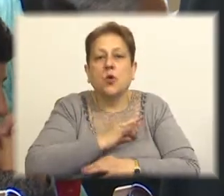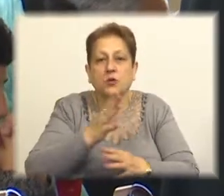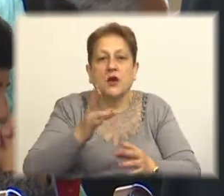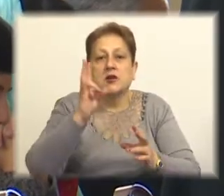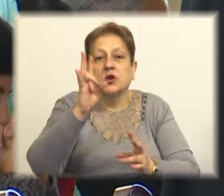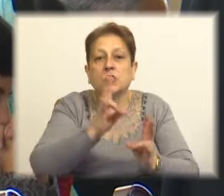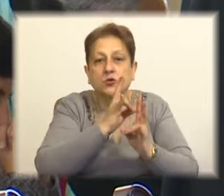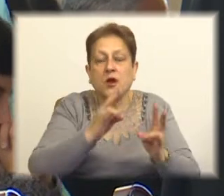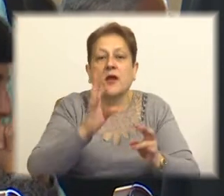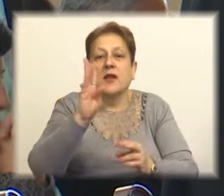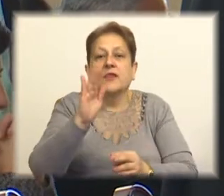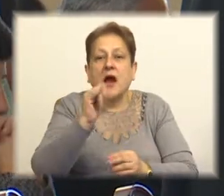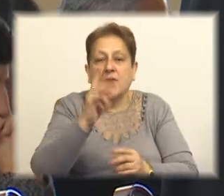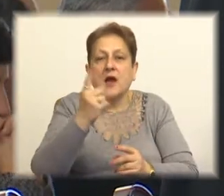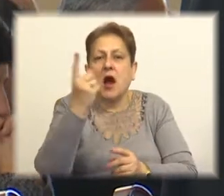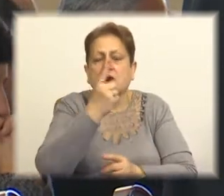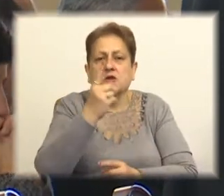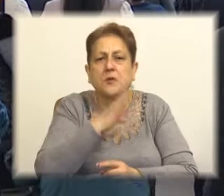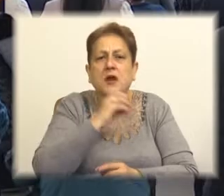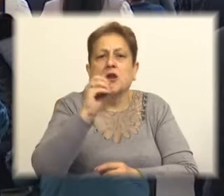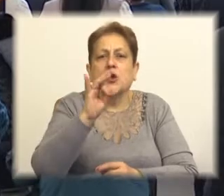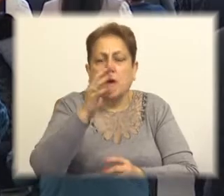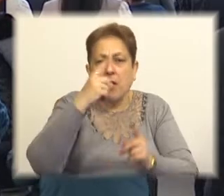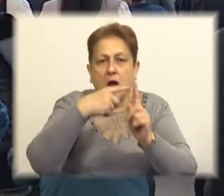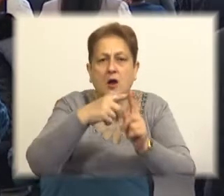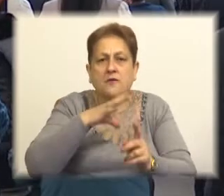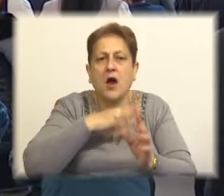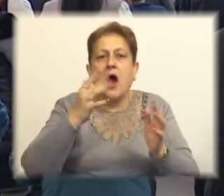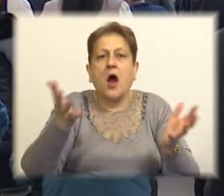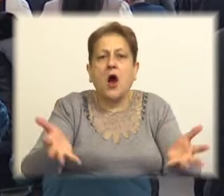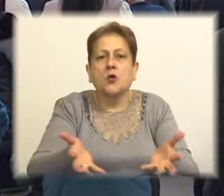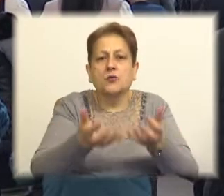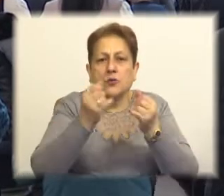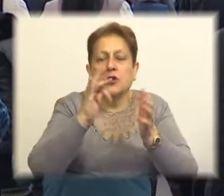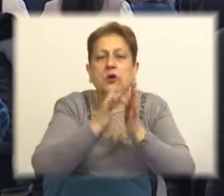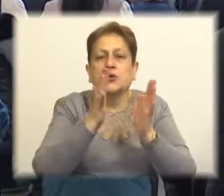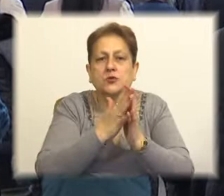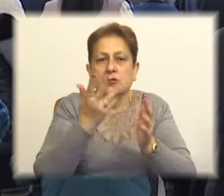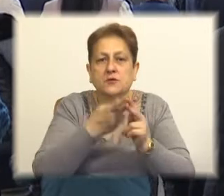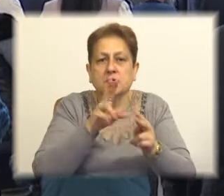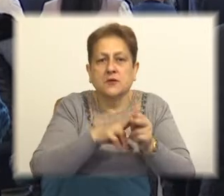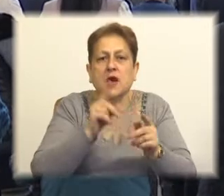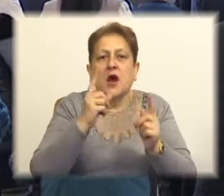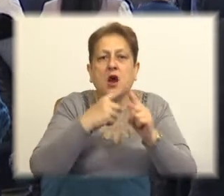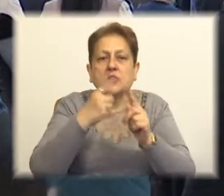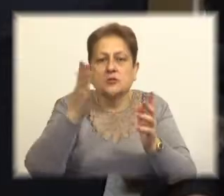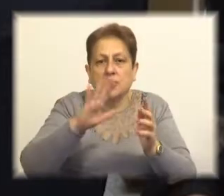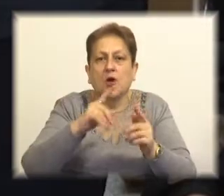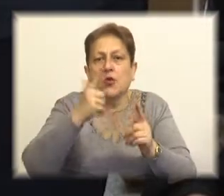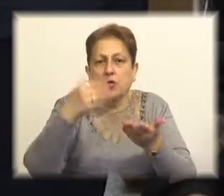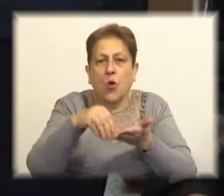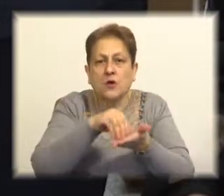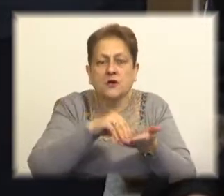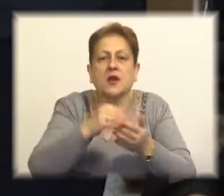ըստ քրիստոնեական դավանանքի առաջին դարում Երուսաղեմում խաչվել եւ հարություն է առել Հիսուս Քրիստոսը։ Հիսուս Քրիստոսի խաչելությունից եւ մահից